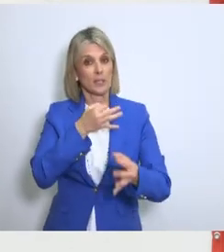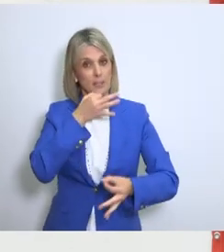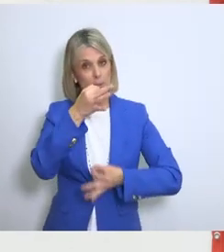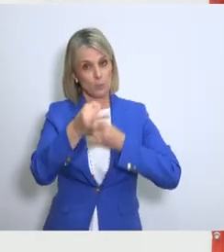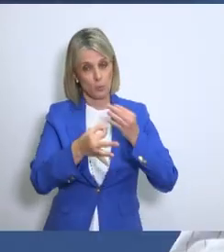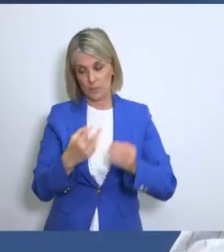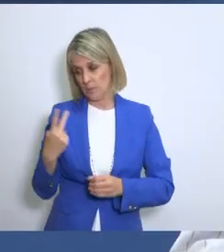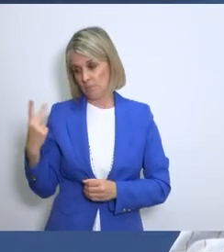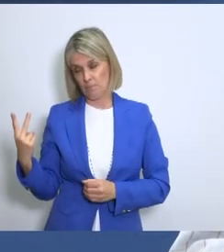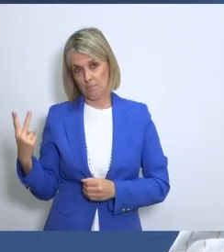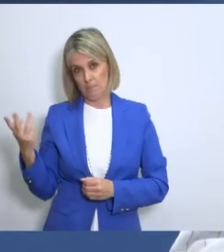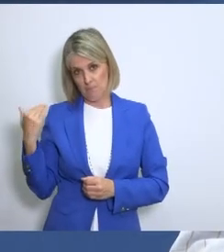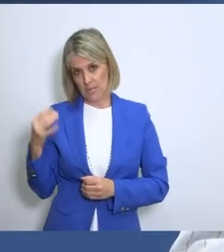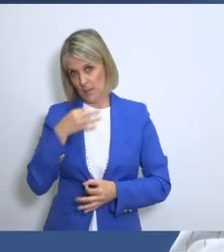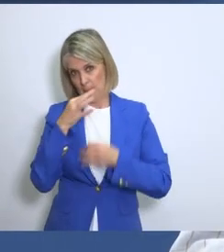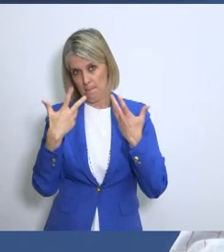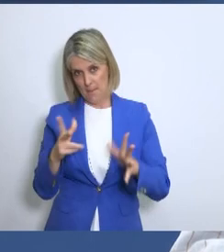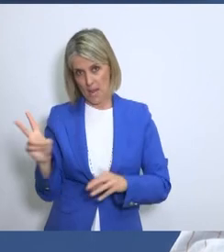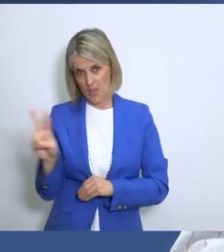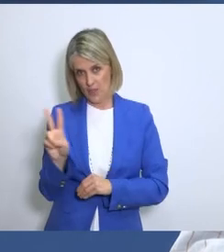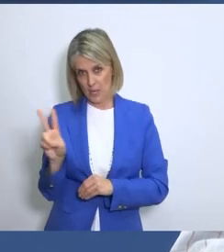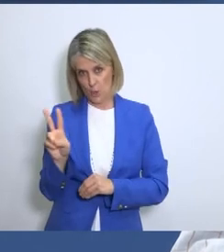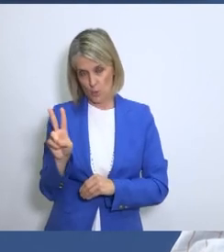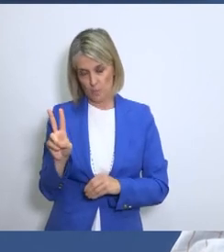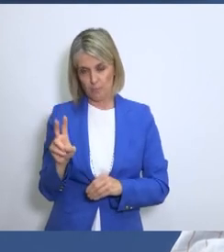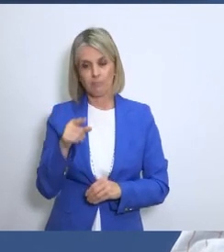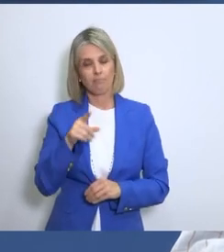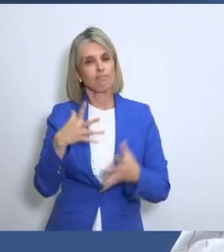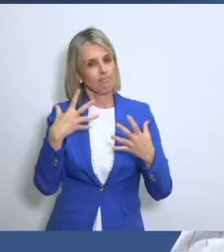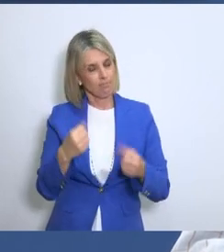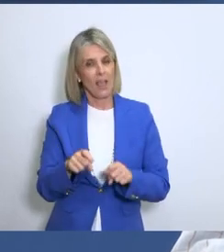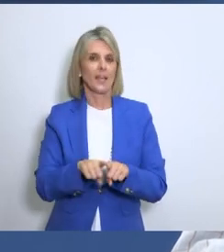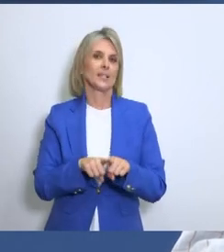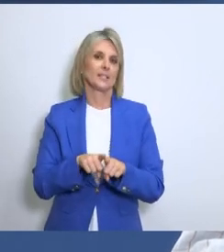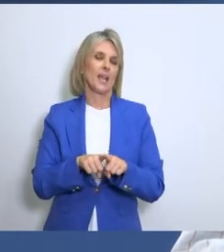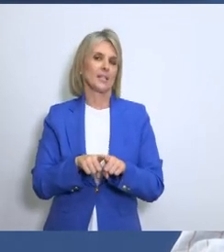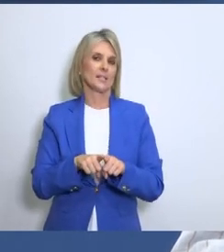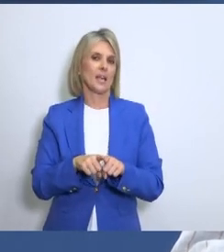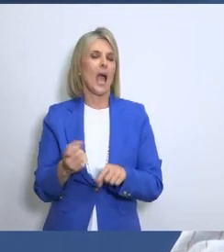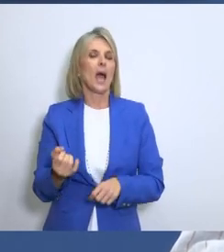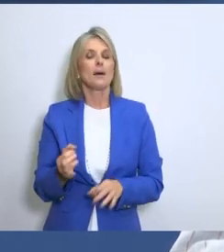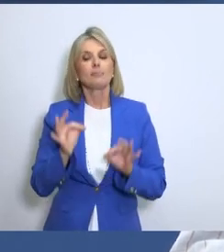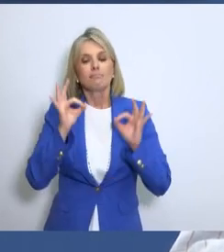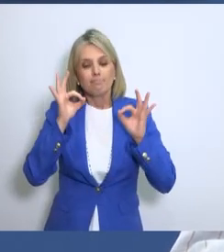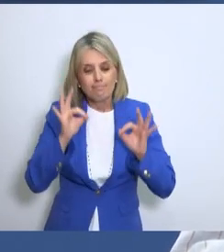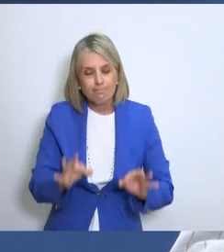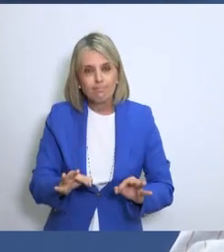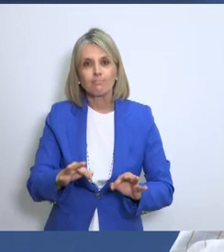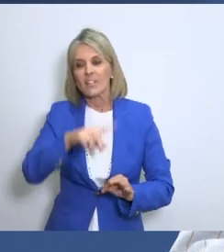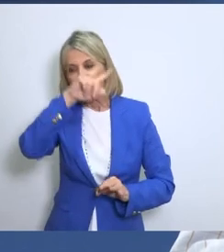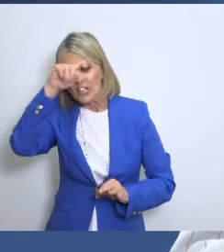προηγούμενοι σύντροφοι στηρίζεται σε μια αντικειμενική εξέταση της κατάστασης, σε